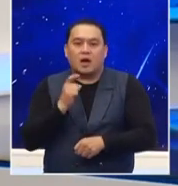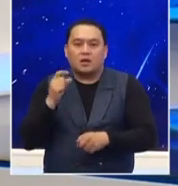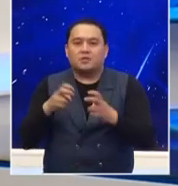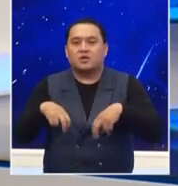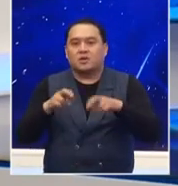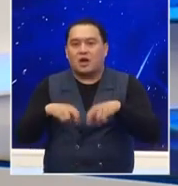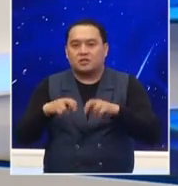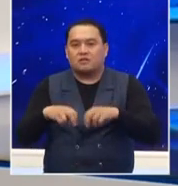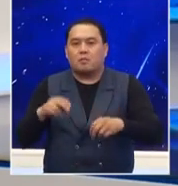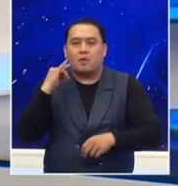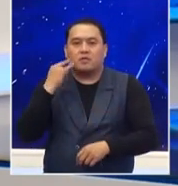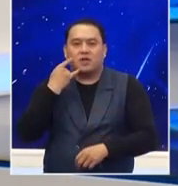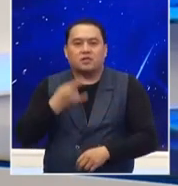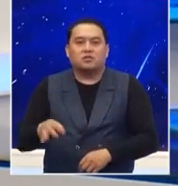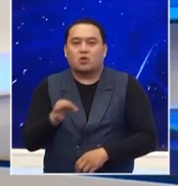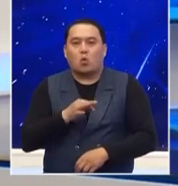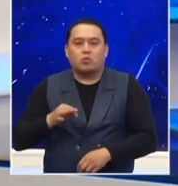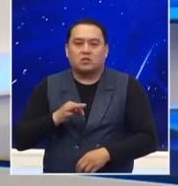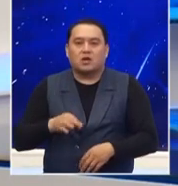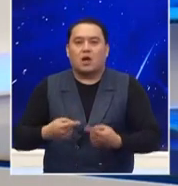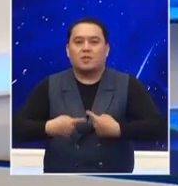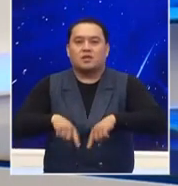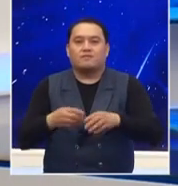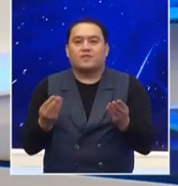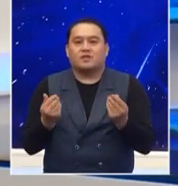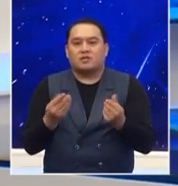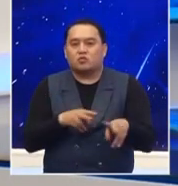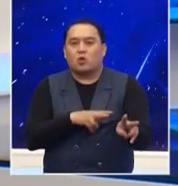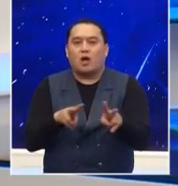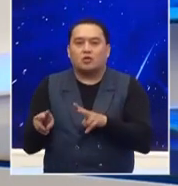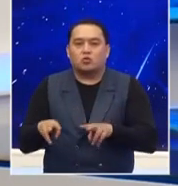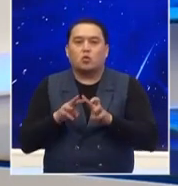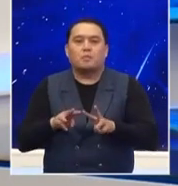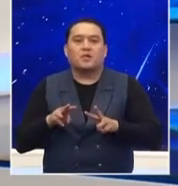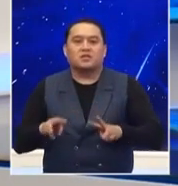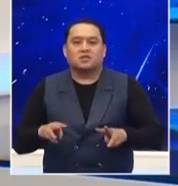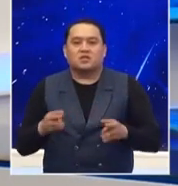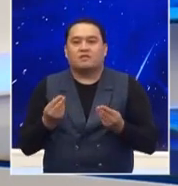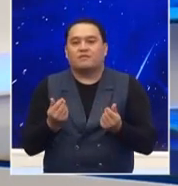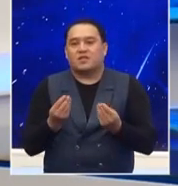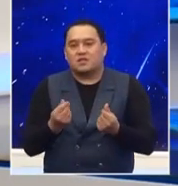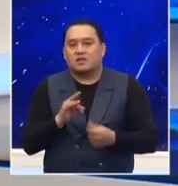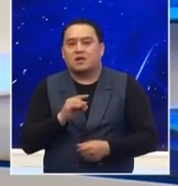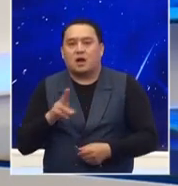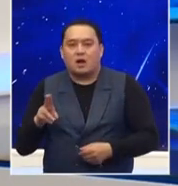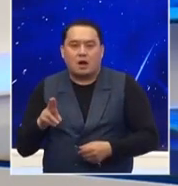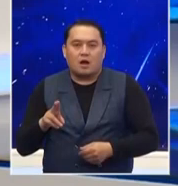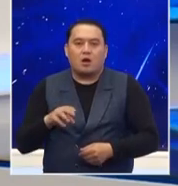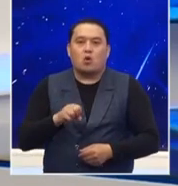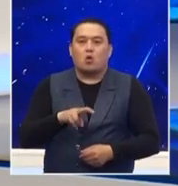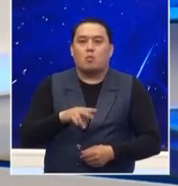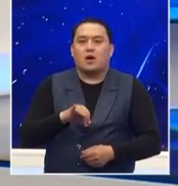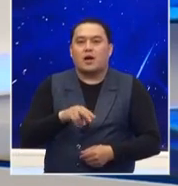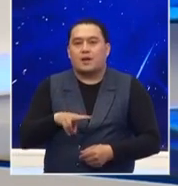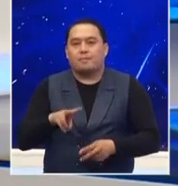Департаментом экономических расследований по Павлодарской области Комитета по финансовому мониторингу Министерства финансов Республики в